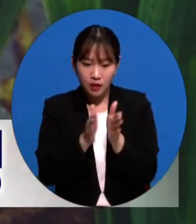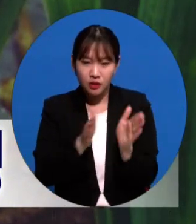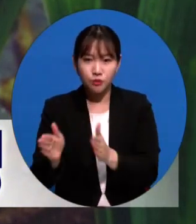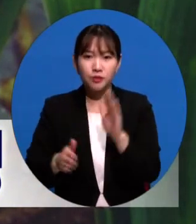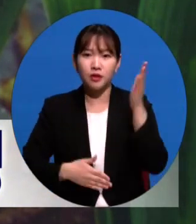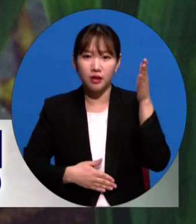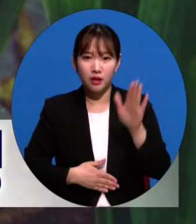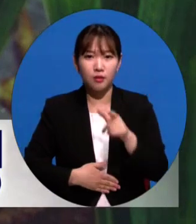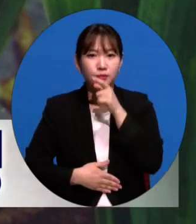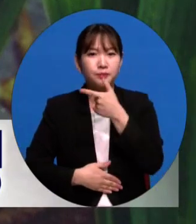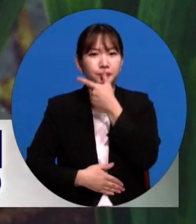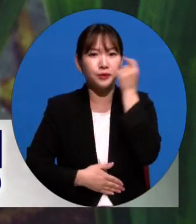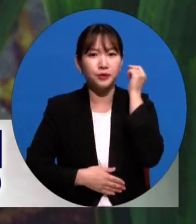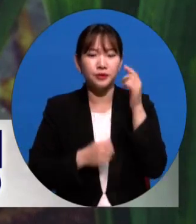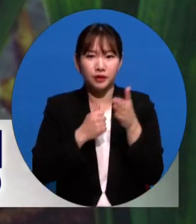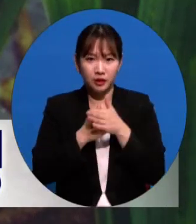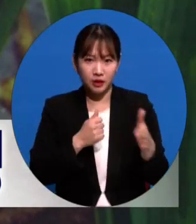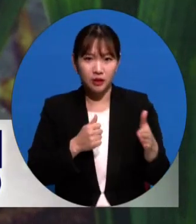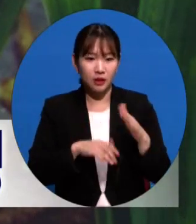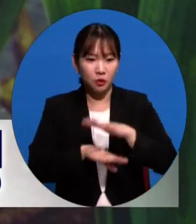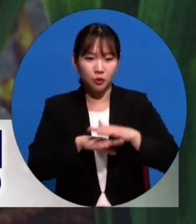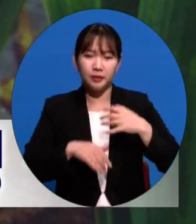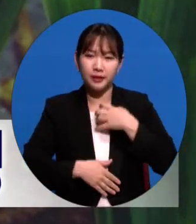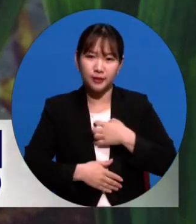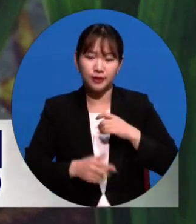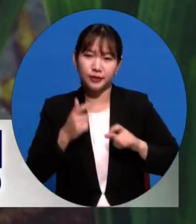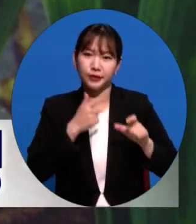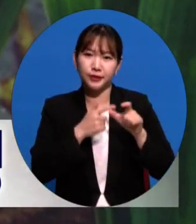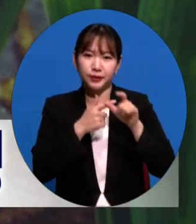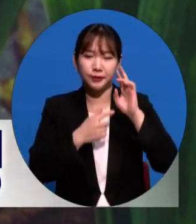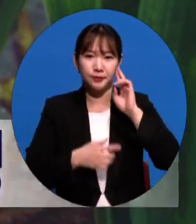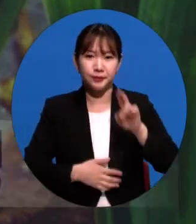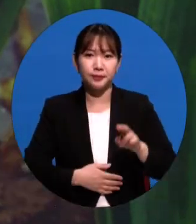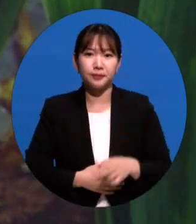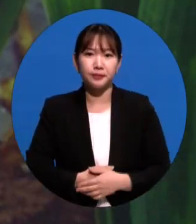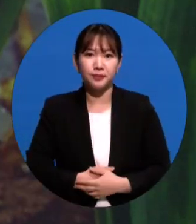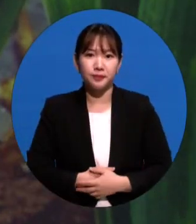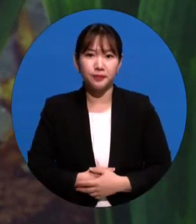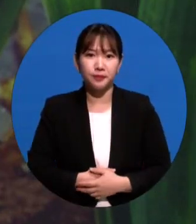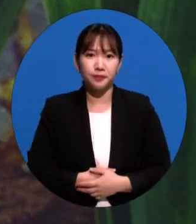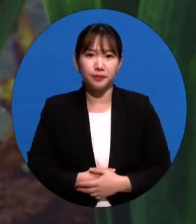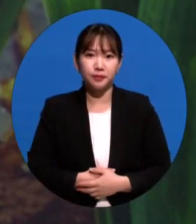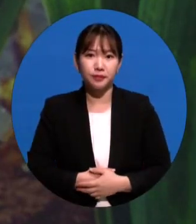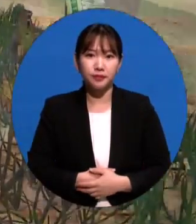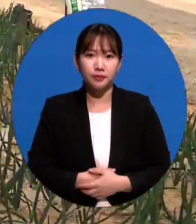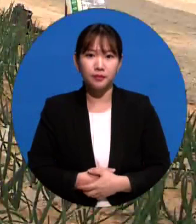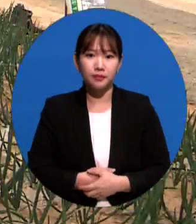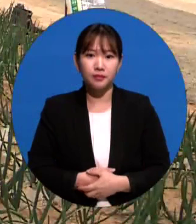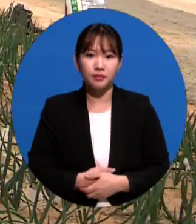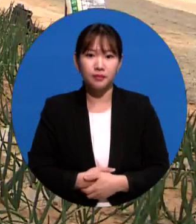하는데 물이 없다 보니 농민들의 걱정이 커지고 있습니다. 박종호 기자입니다.